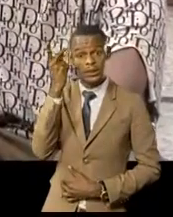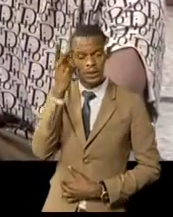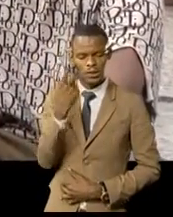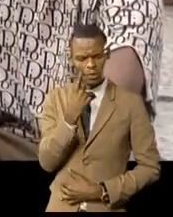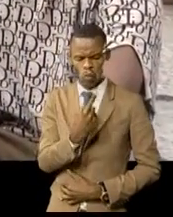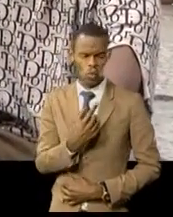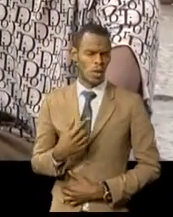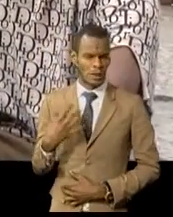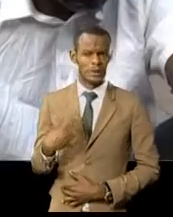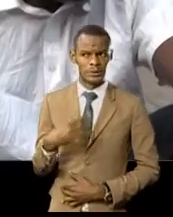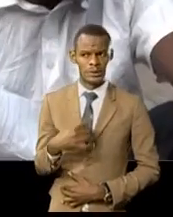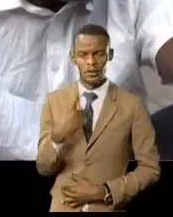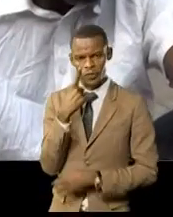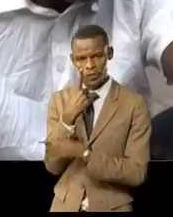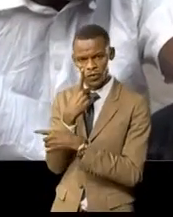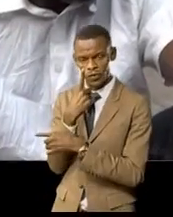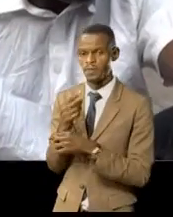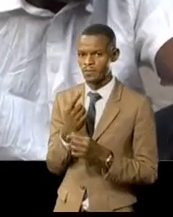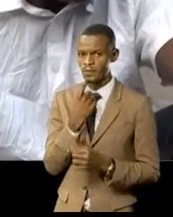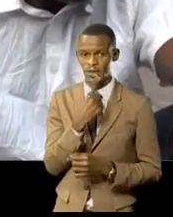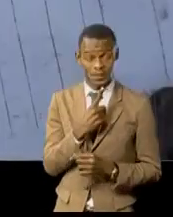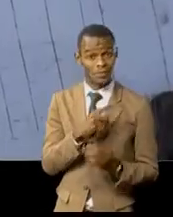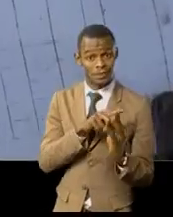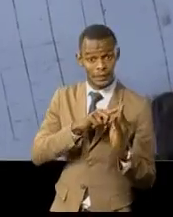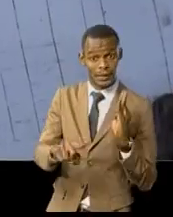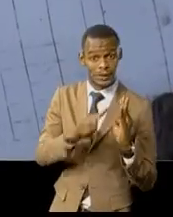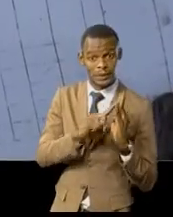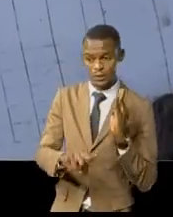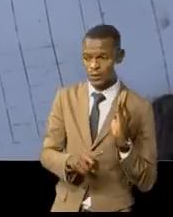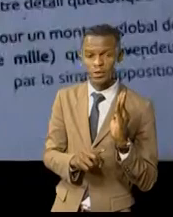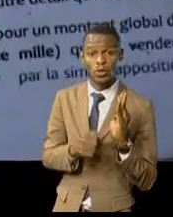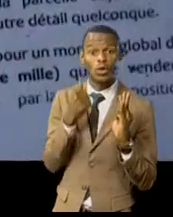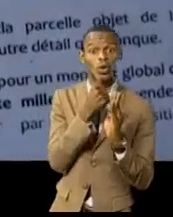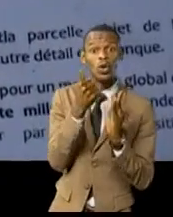Ces quatre inciviques ont réussi de se faire remettre la somme de